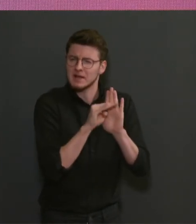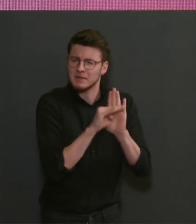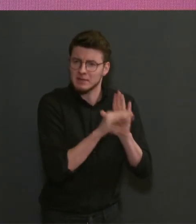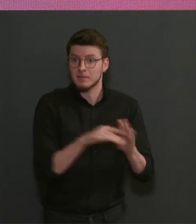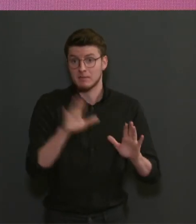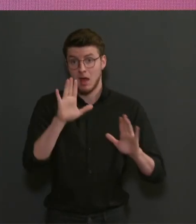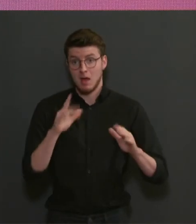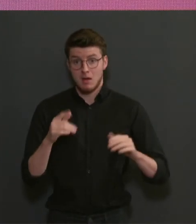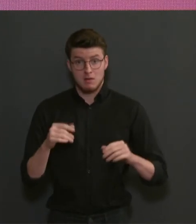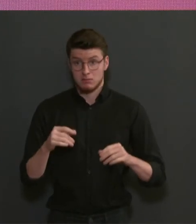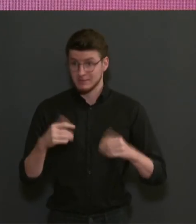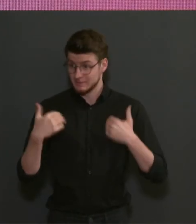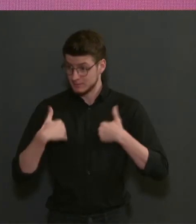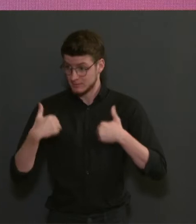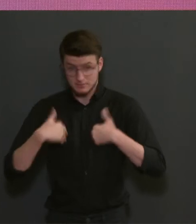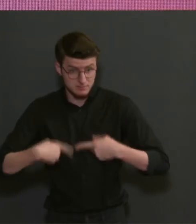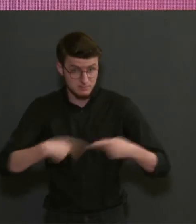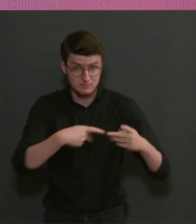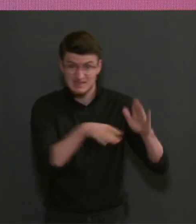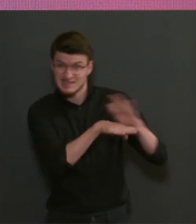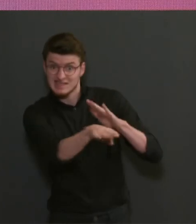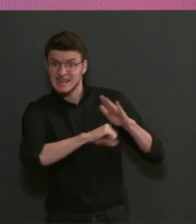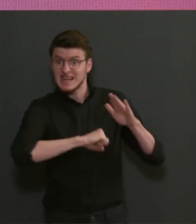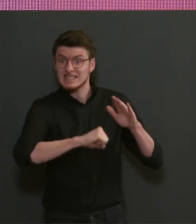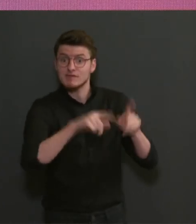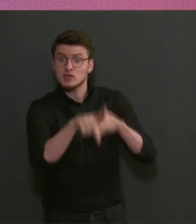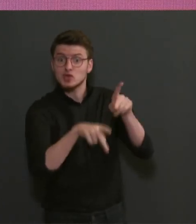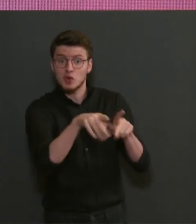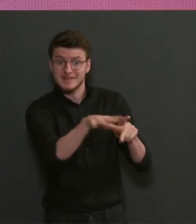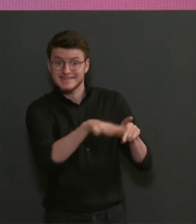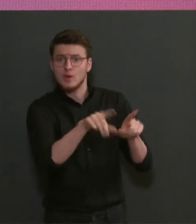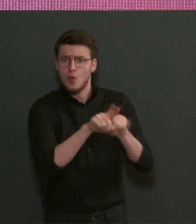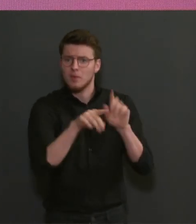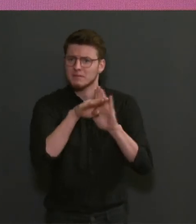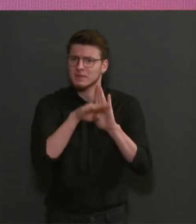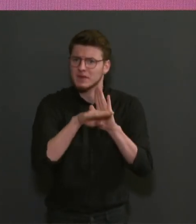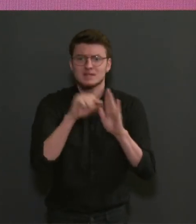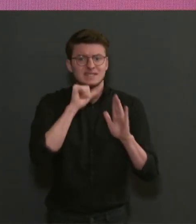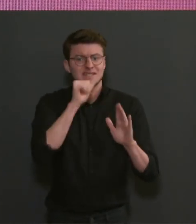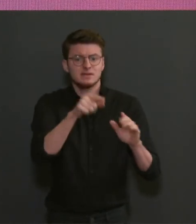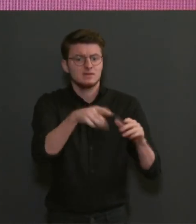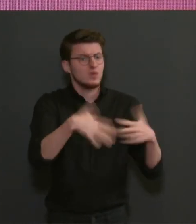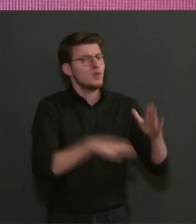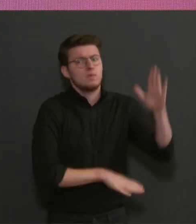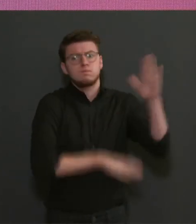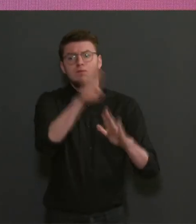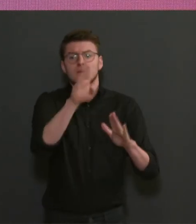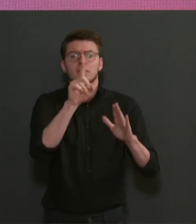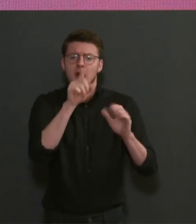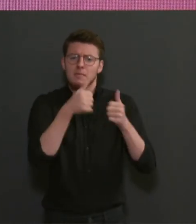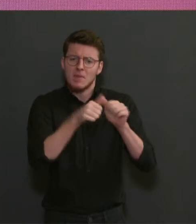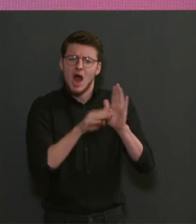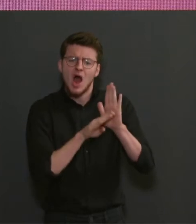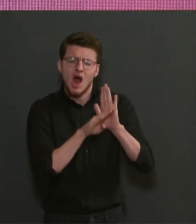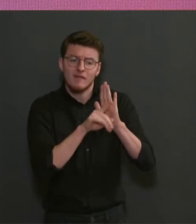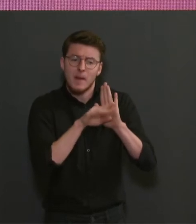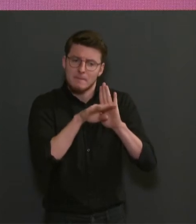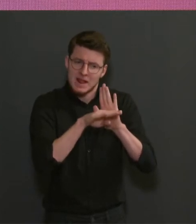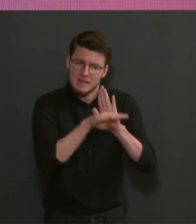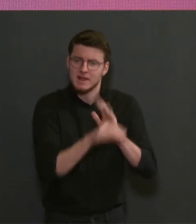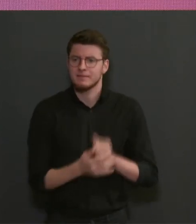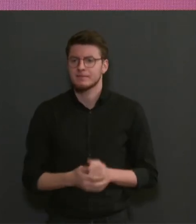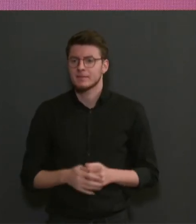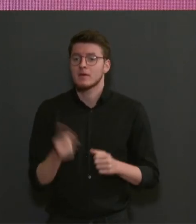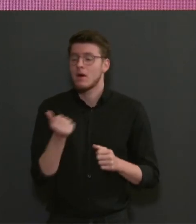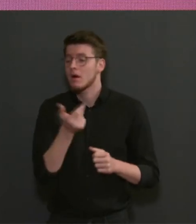maar het tempo vertraagt. Het aantal sterfgevallen is nog steeds erg hoog, maar ook hier zien we het